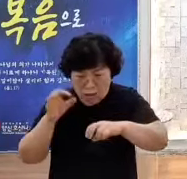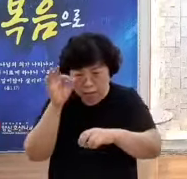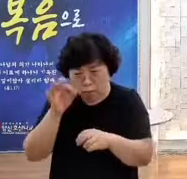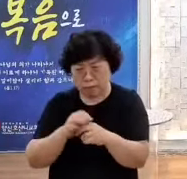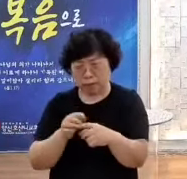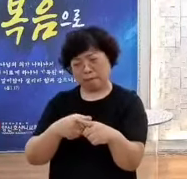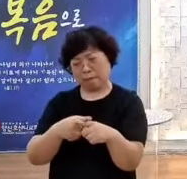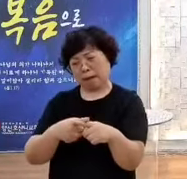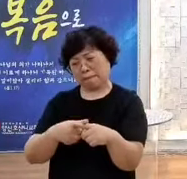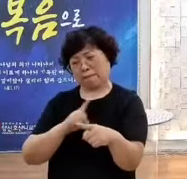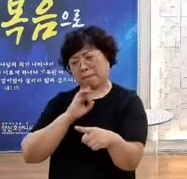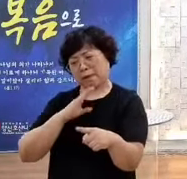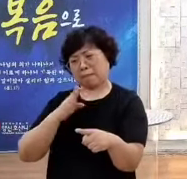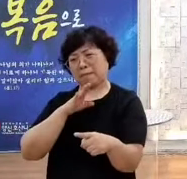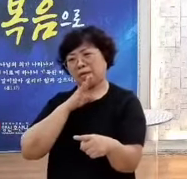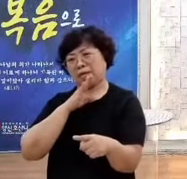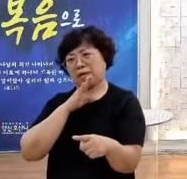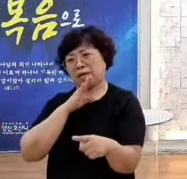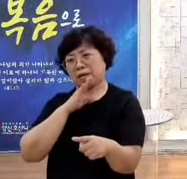반은 맞고,